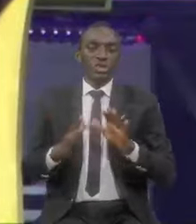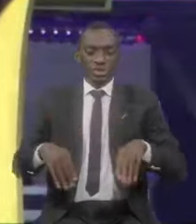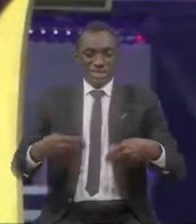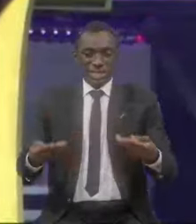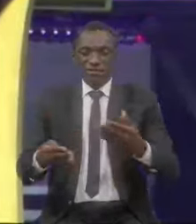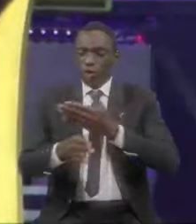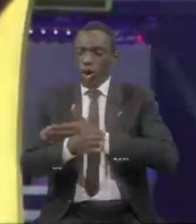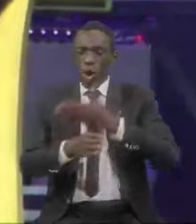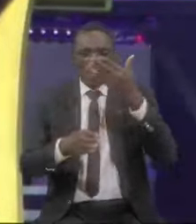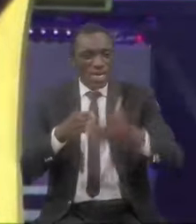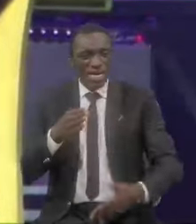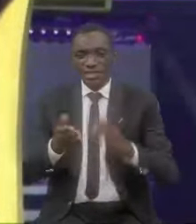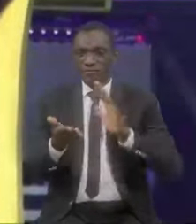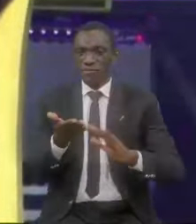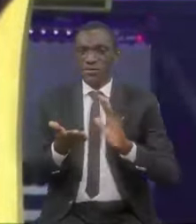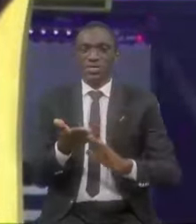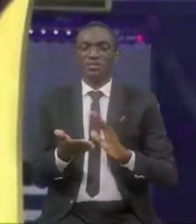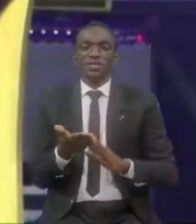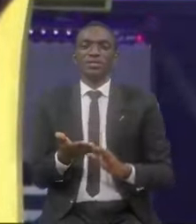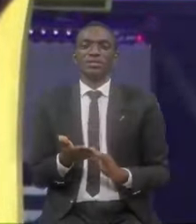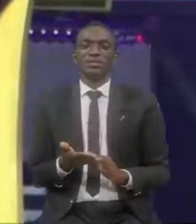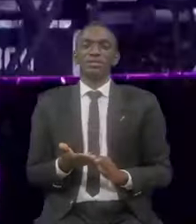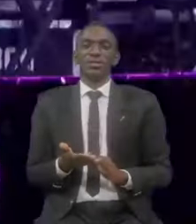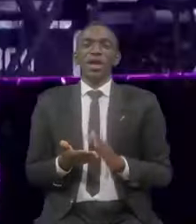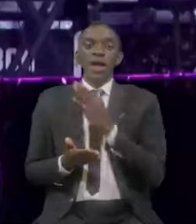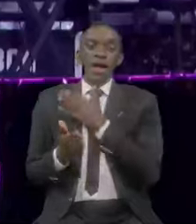apporte le pardon total.